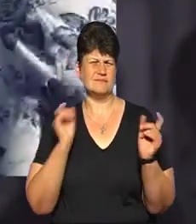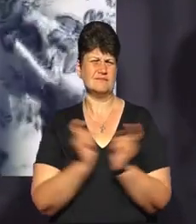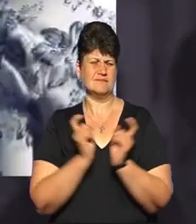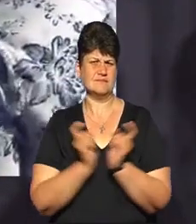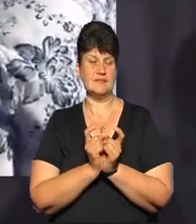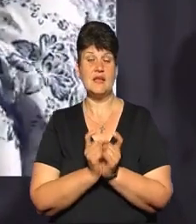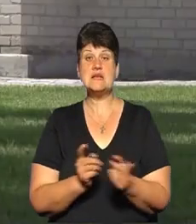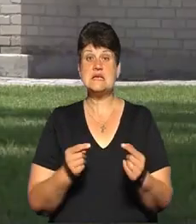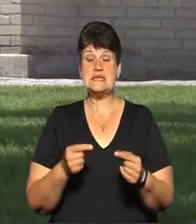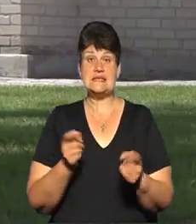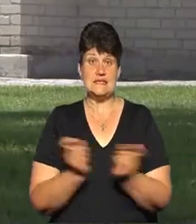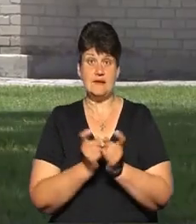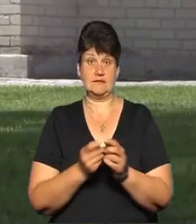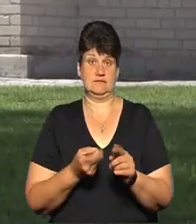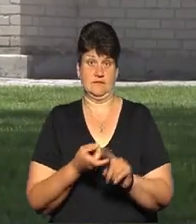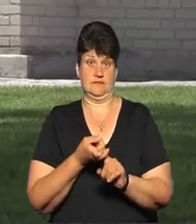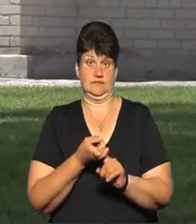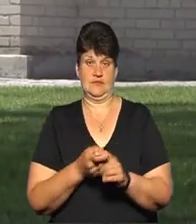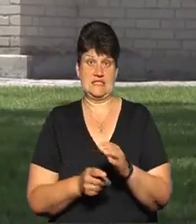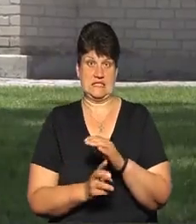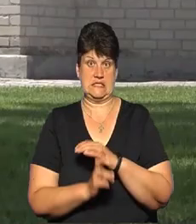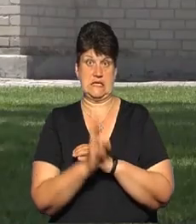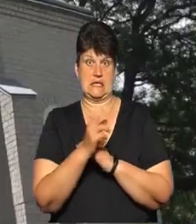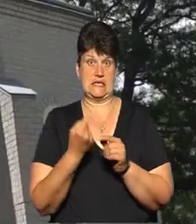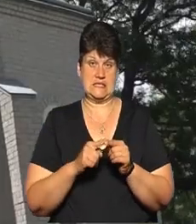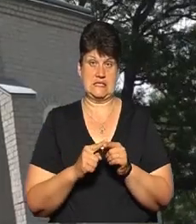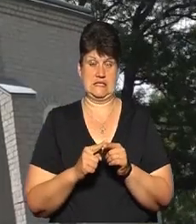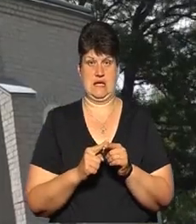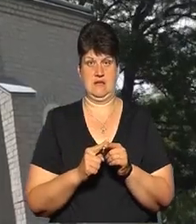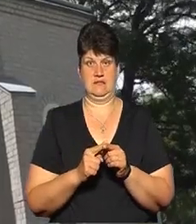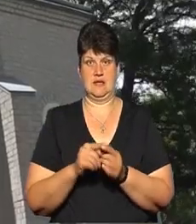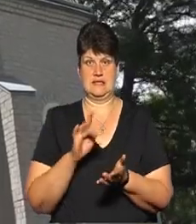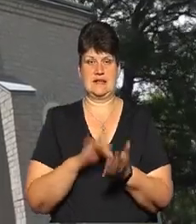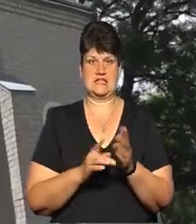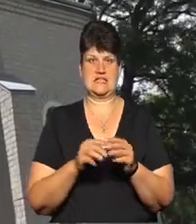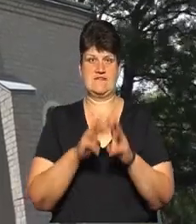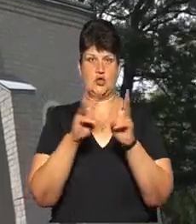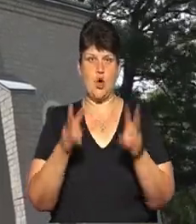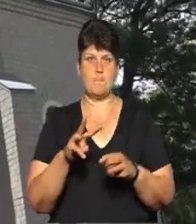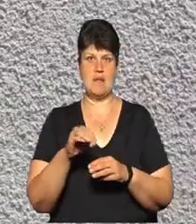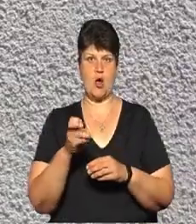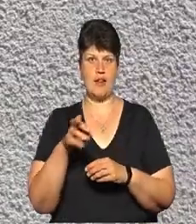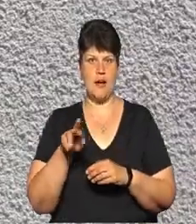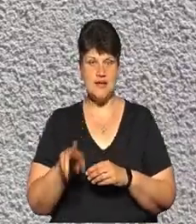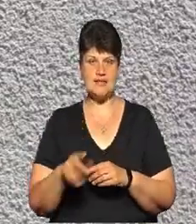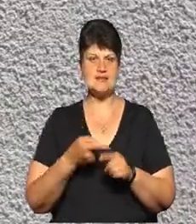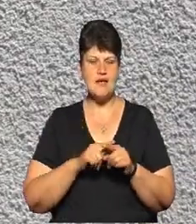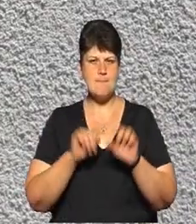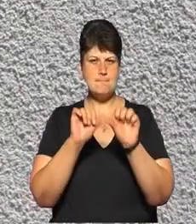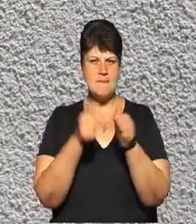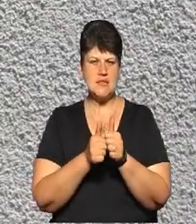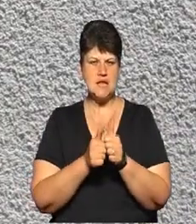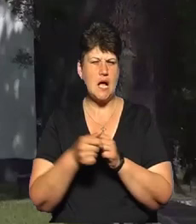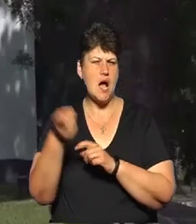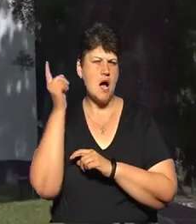Суперечка виникла через цей храм. Це одна із трьох церков у селі. Храм Святого Миколая – це пам'ятник архітектури. Він належав Українській православній